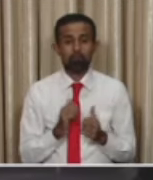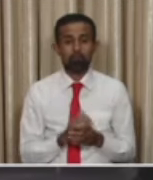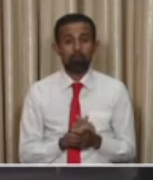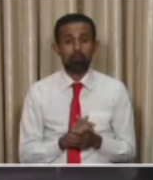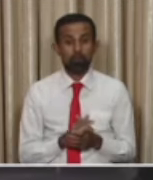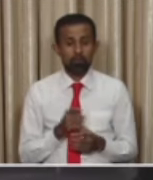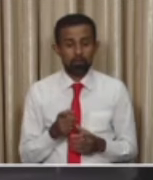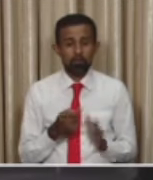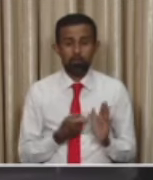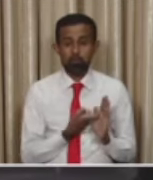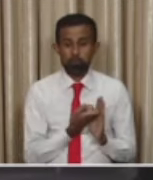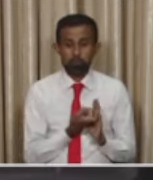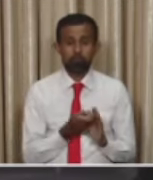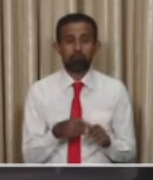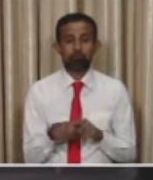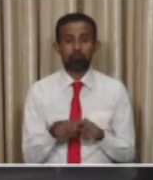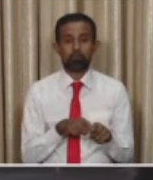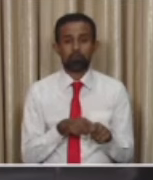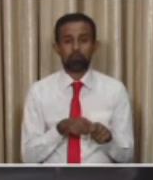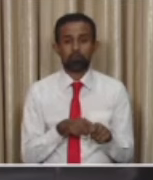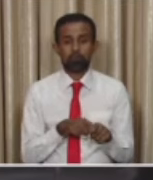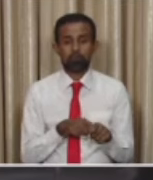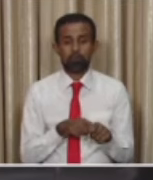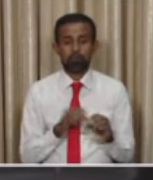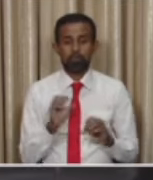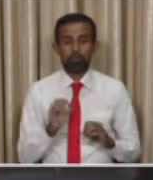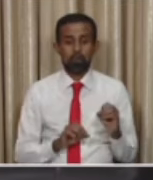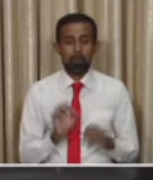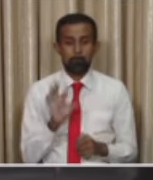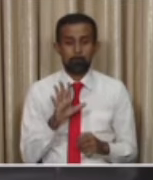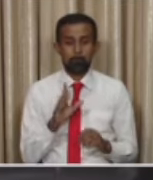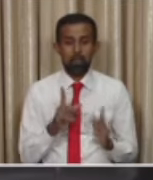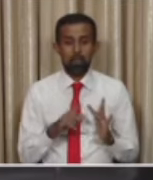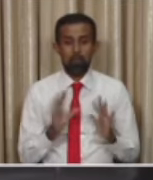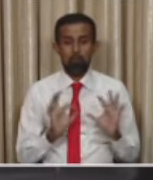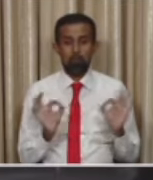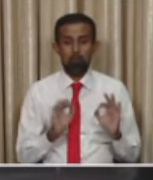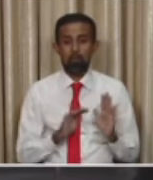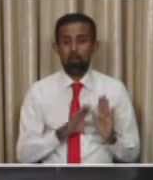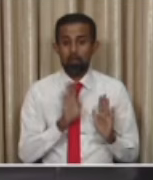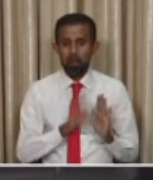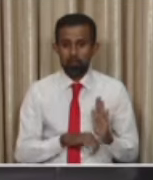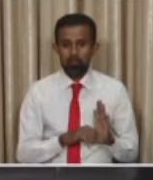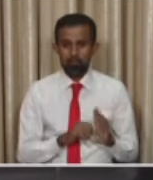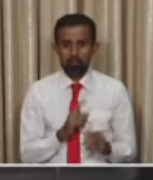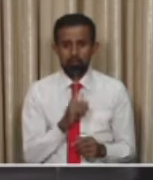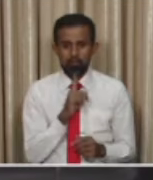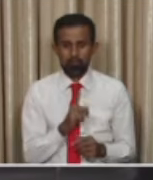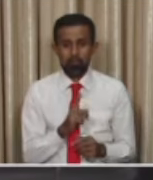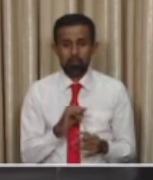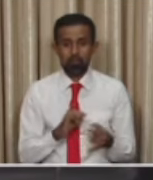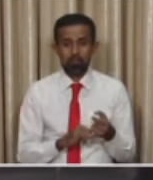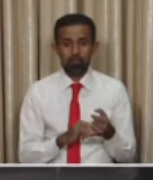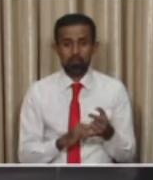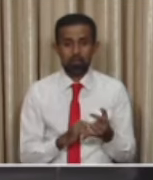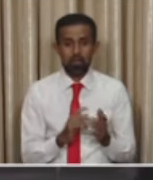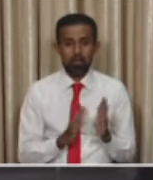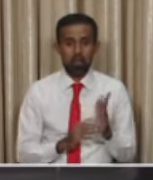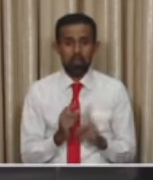ඒකත් අනීතික විදිහට 5% පොලියක් මේකෙන් අය කරගන්නවා කියලා කිව්වහම සියඹලා පිටිය ඇමතුමා